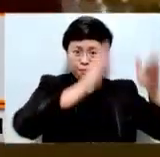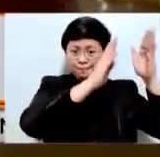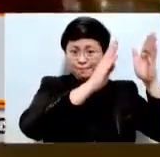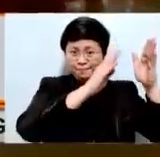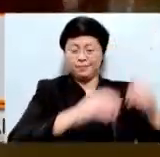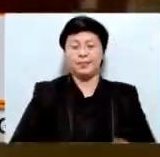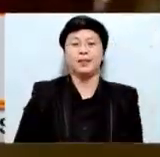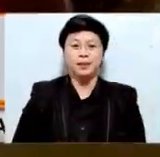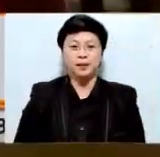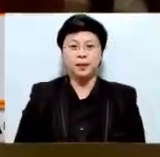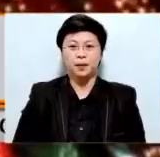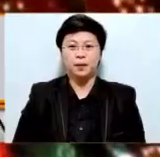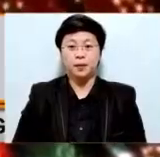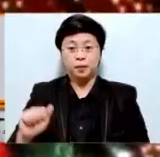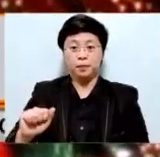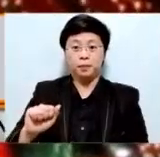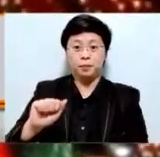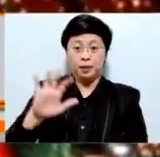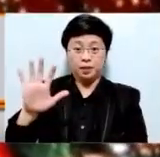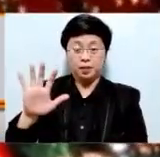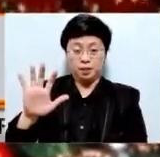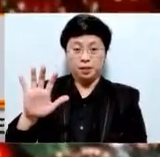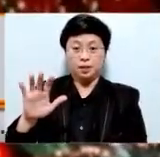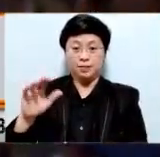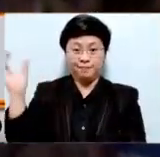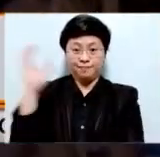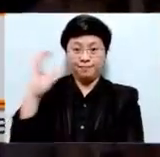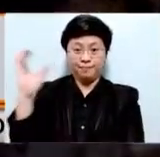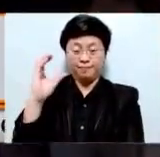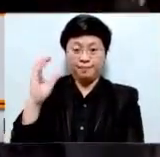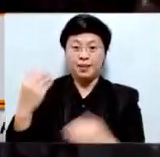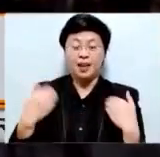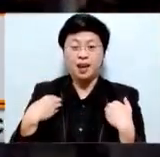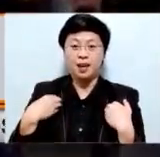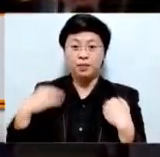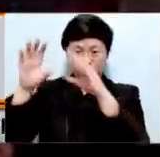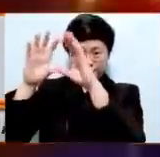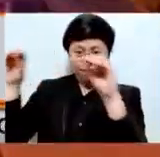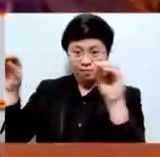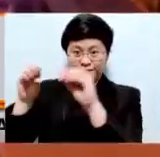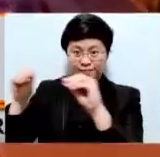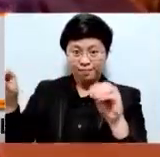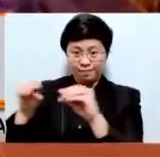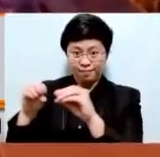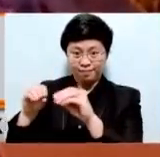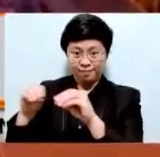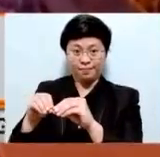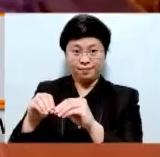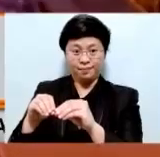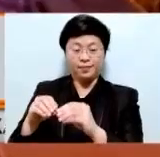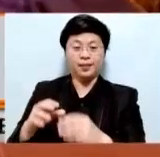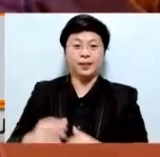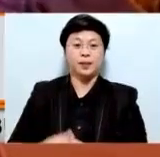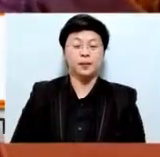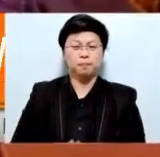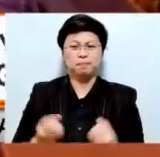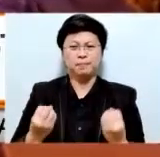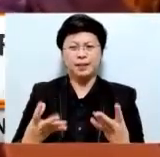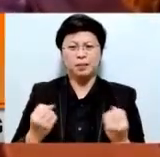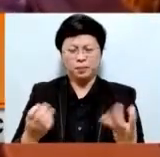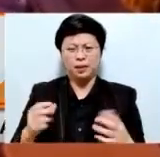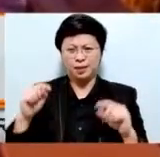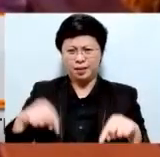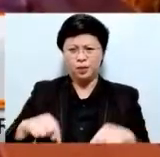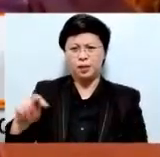naman ang trip, may tampok na Chinese lanterns at Singapore flyer din. Marami dito sa atin sa Naga na